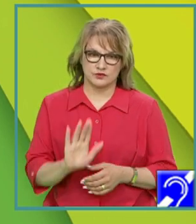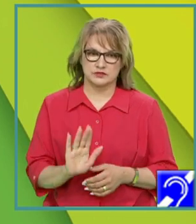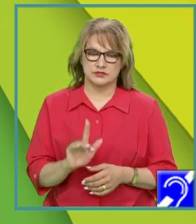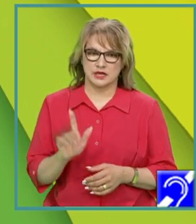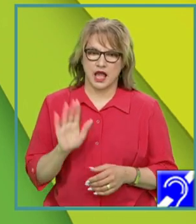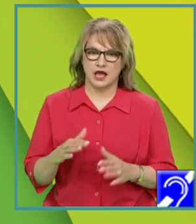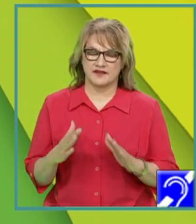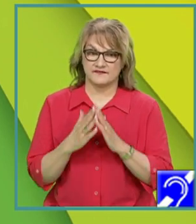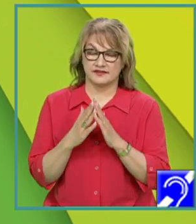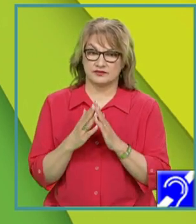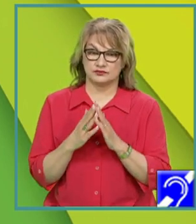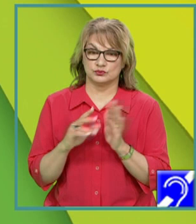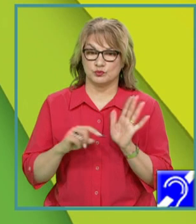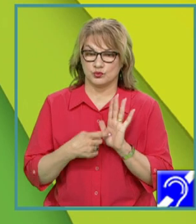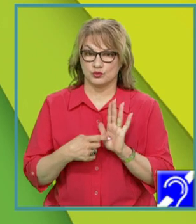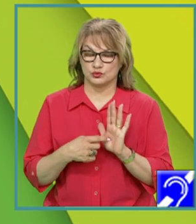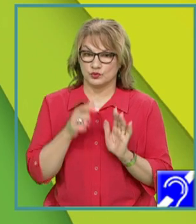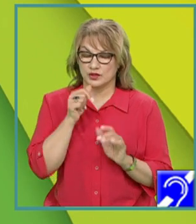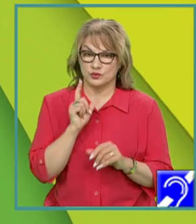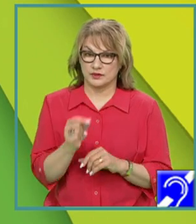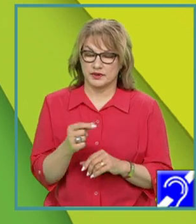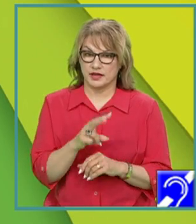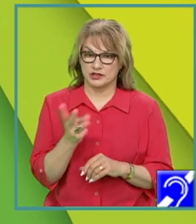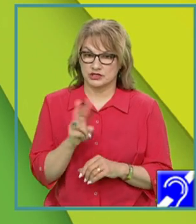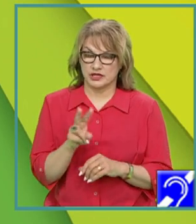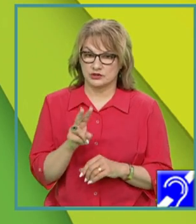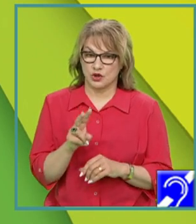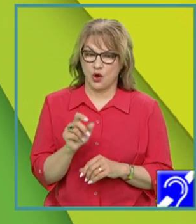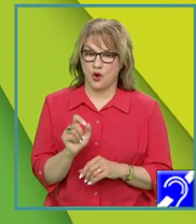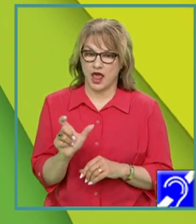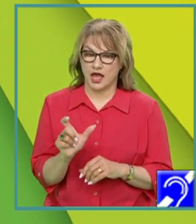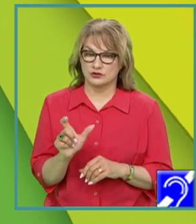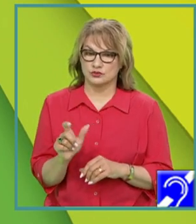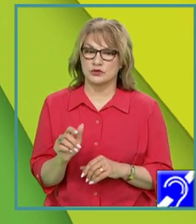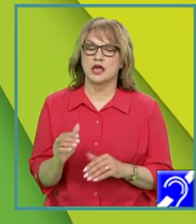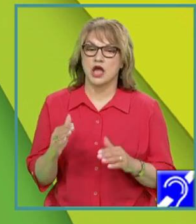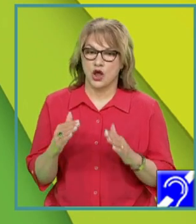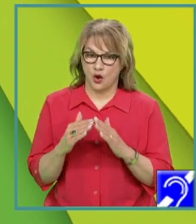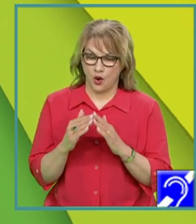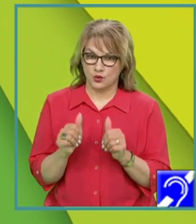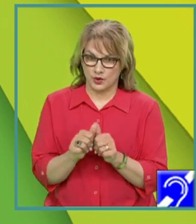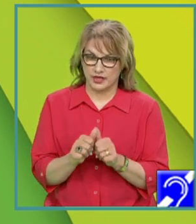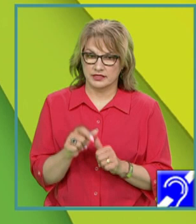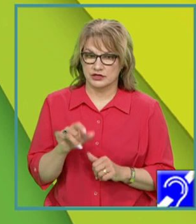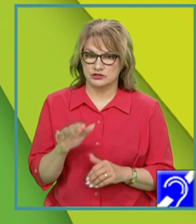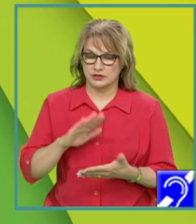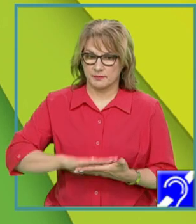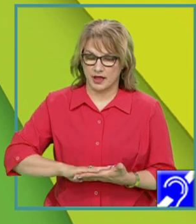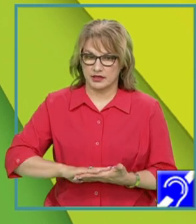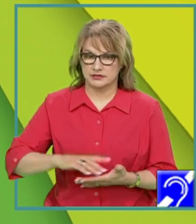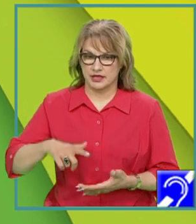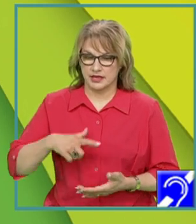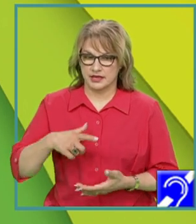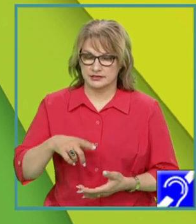vârful punctul din care pleacă cele două laturi congruente iar baza latura pe